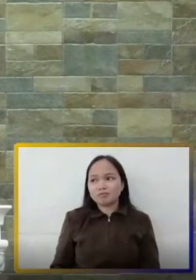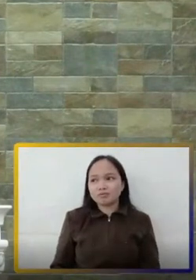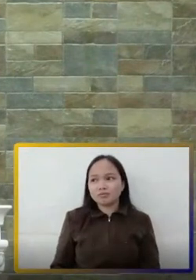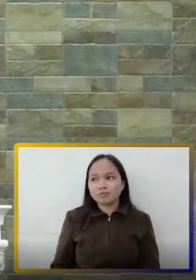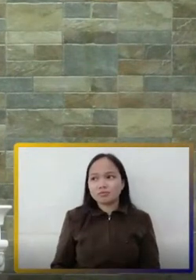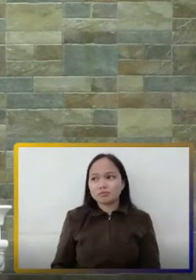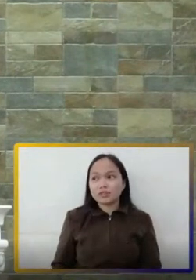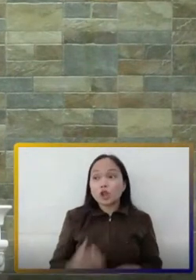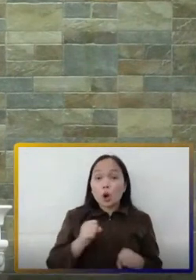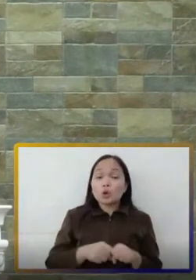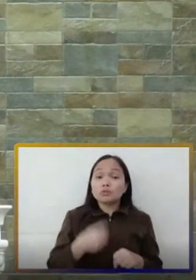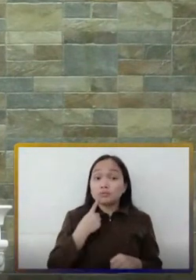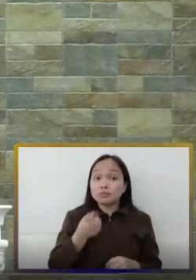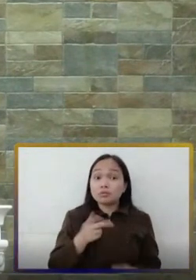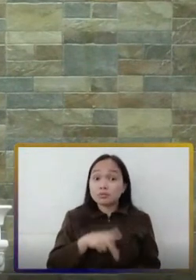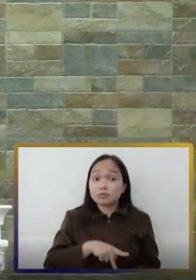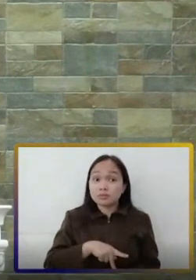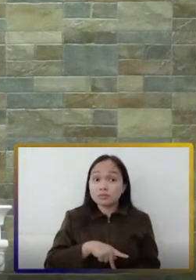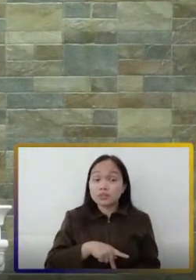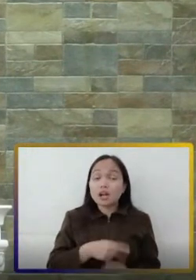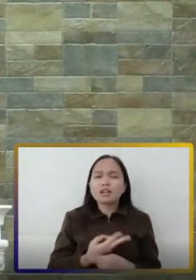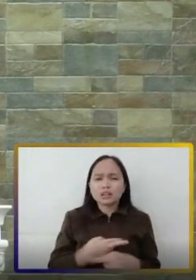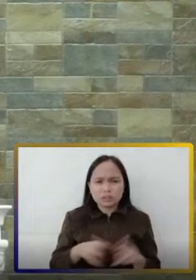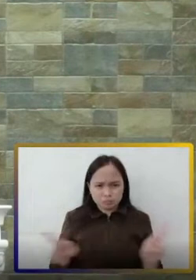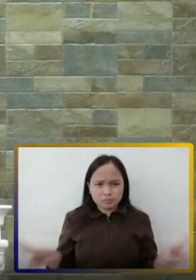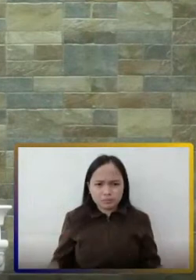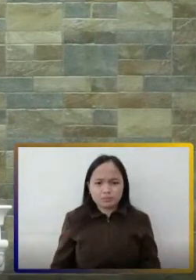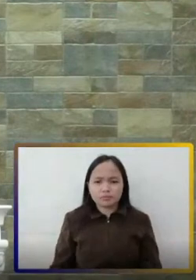So Paul said, redeem.